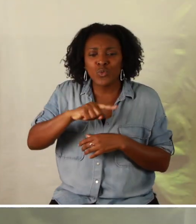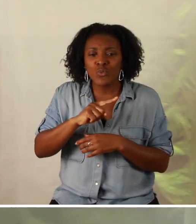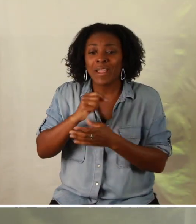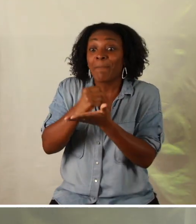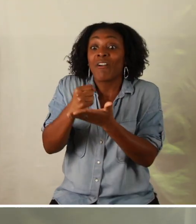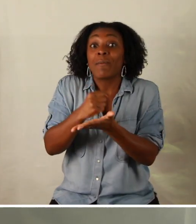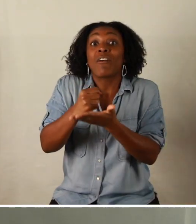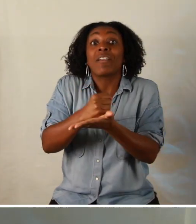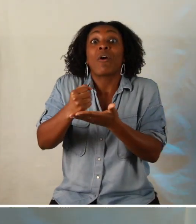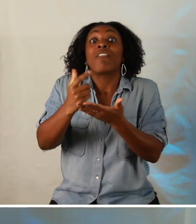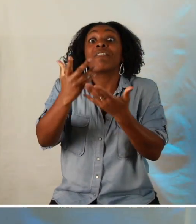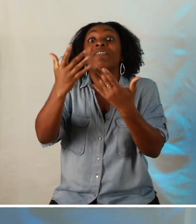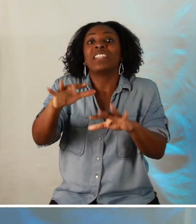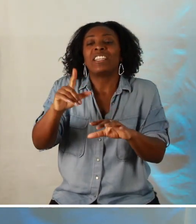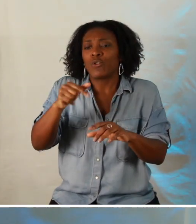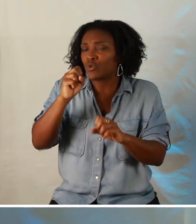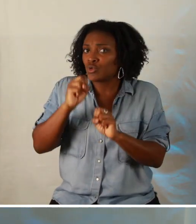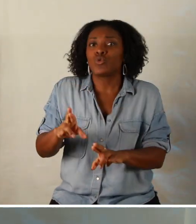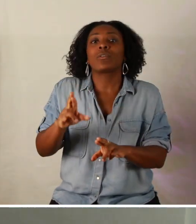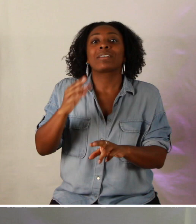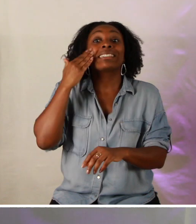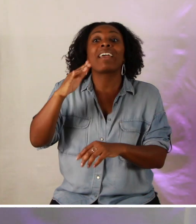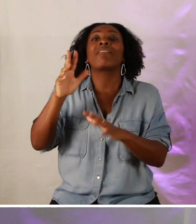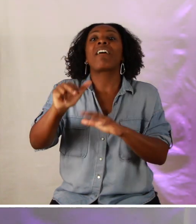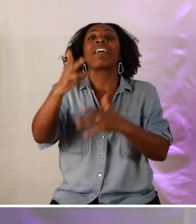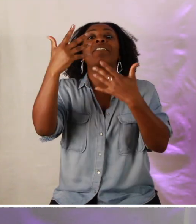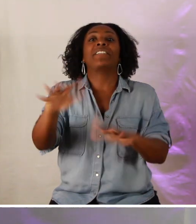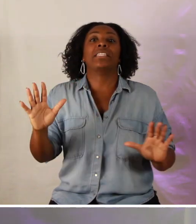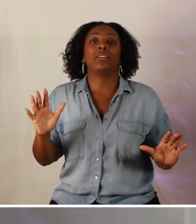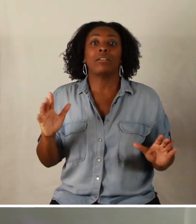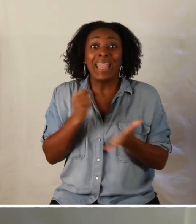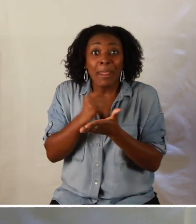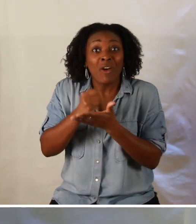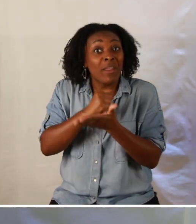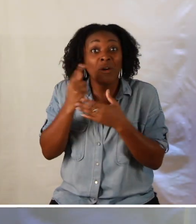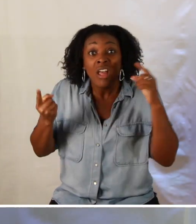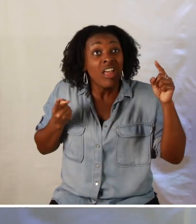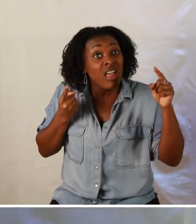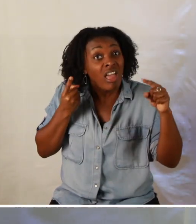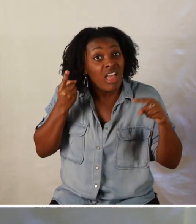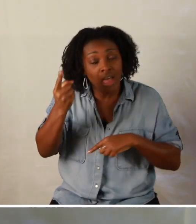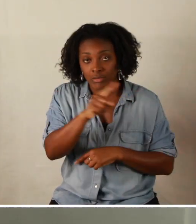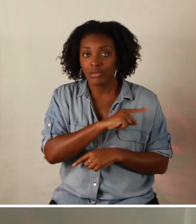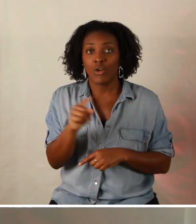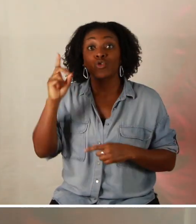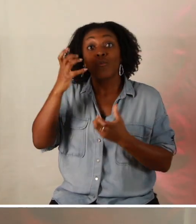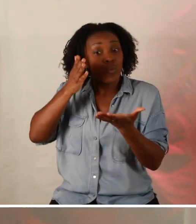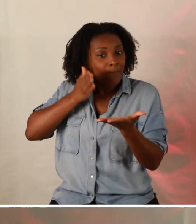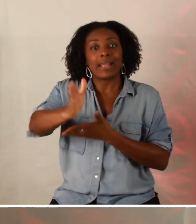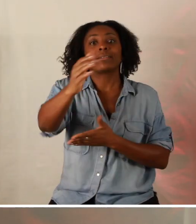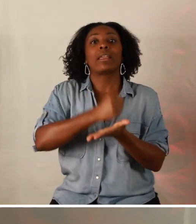de l'épreuve. On ne reste pas dans l'épreuve, ce n'est pas le but de Dieu. Le but, c'est qu'on la passe et qu'on soit victorieux de